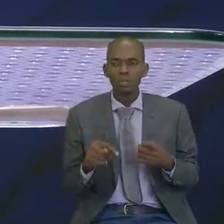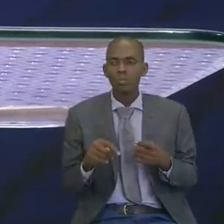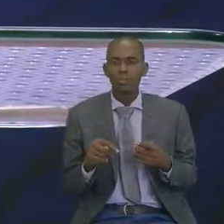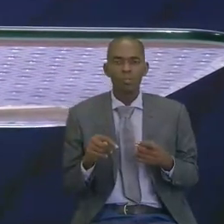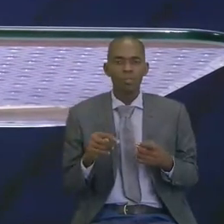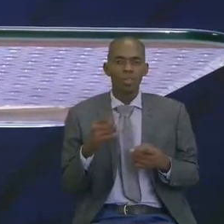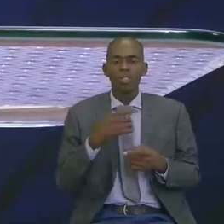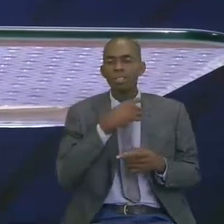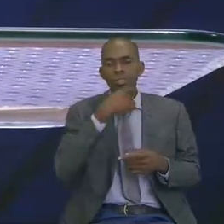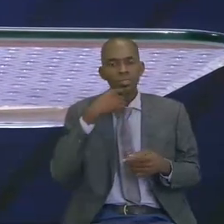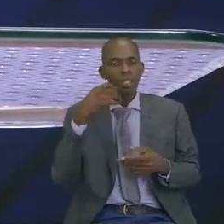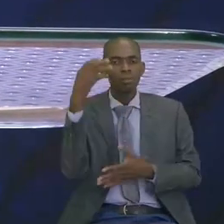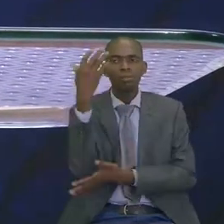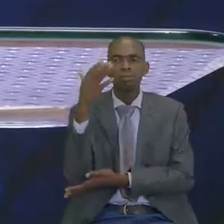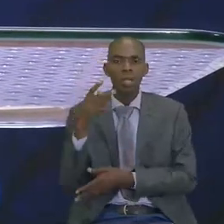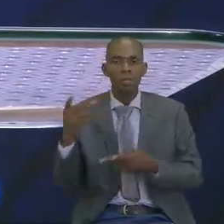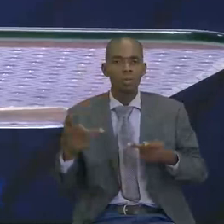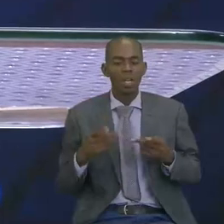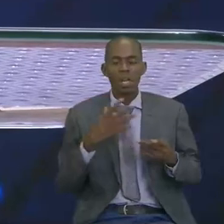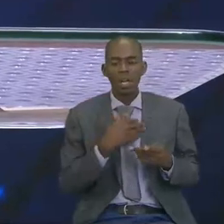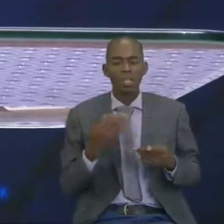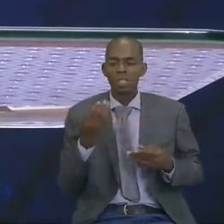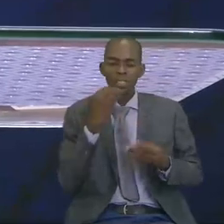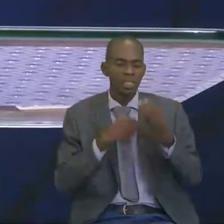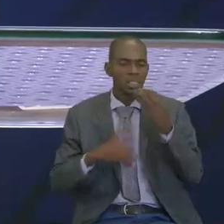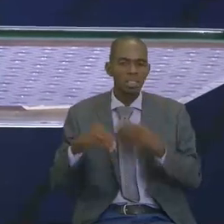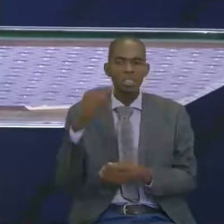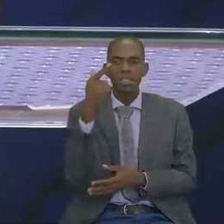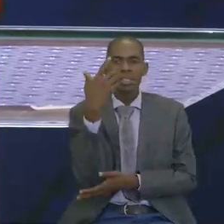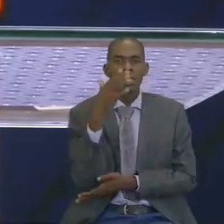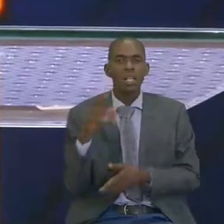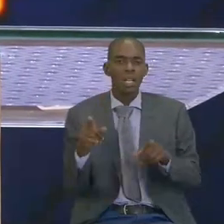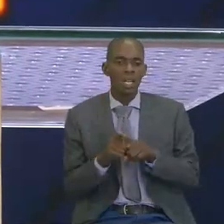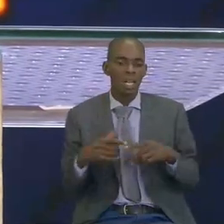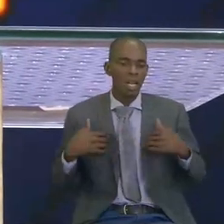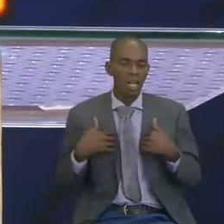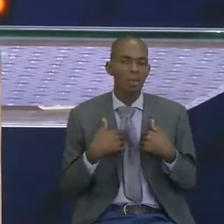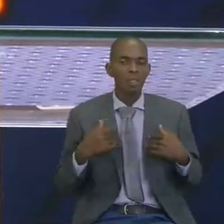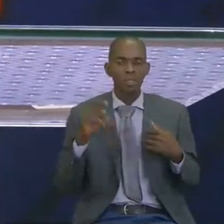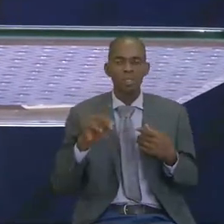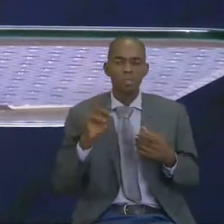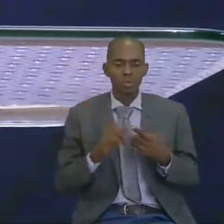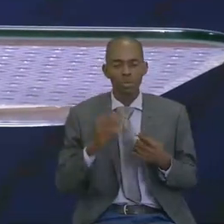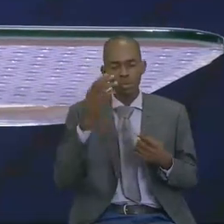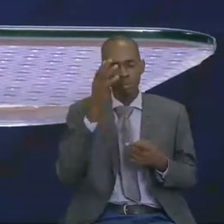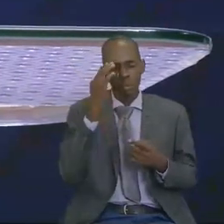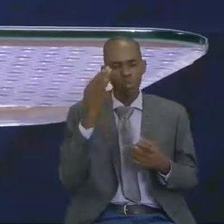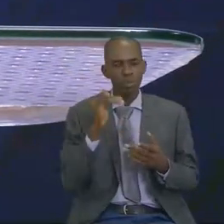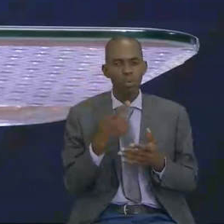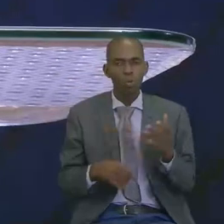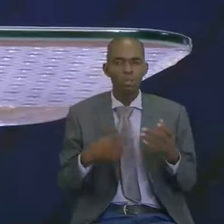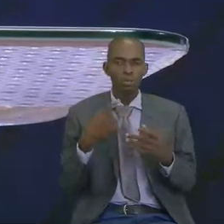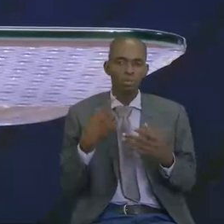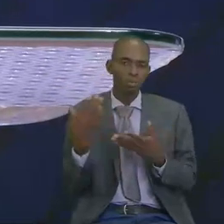de l'herbe comme l'animal, et tes mains vont se transformer, vont se